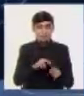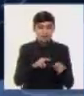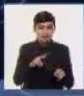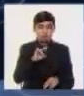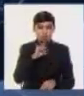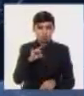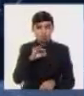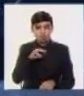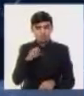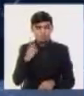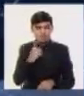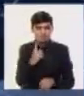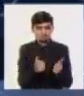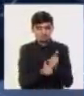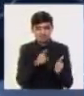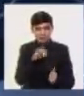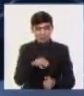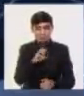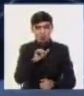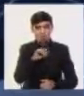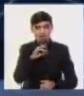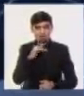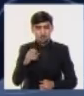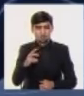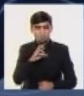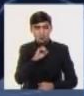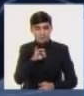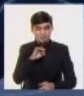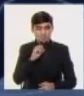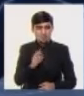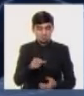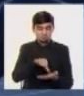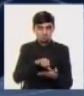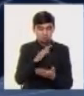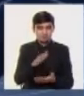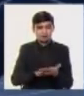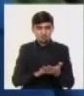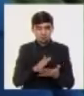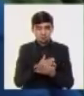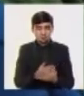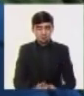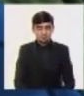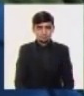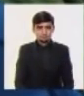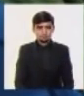Нуратан первый заместитель председателя Бауржан Байбек. Агитация в регионах продолжается.